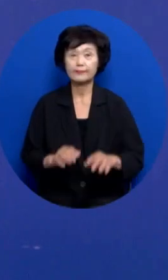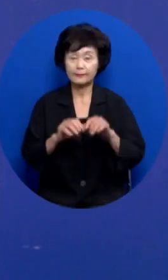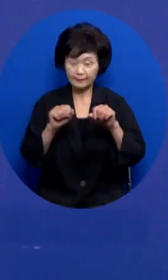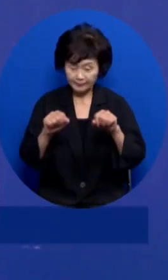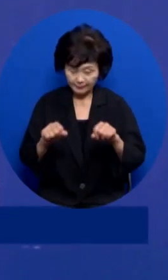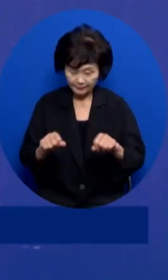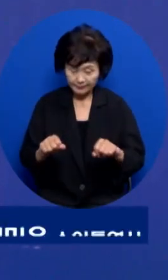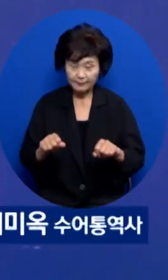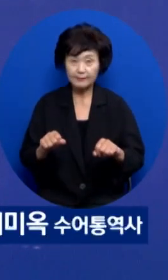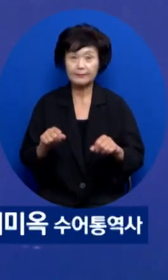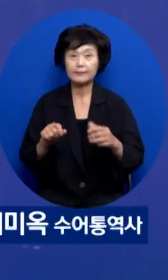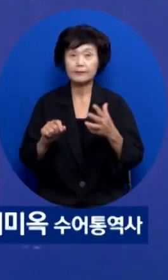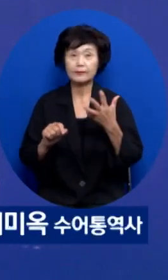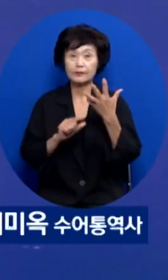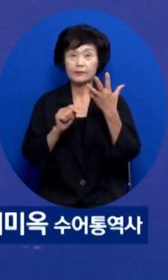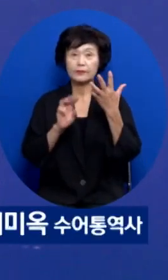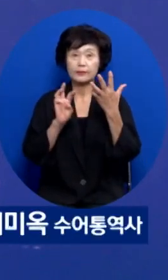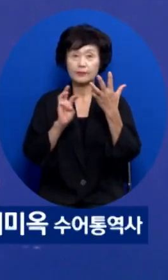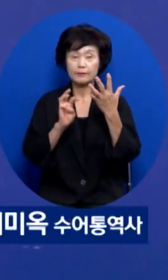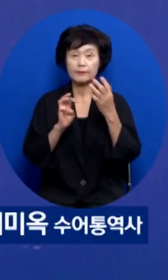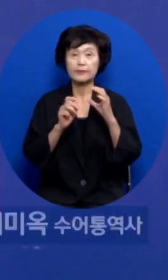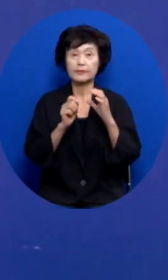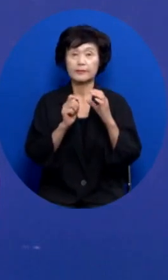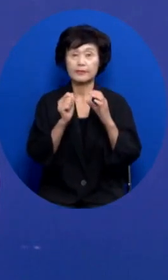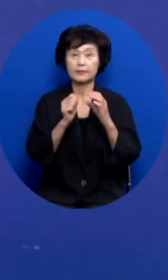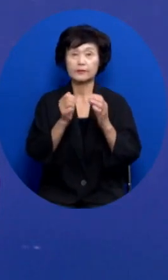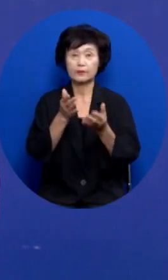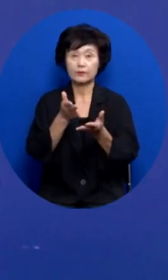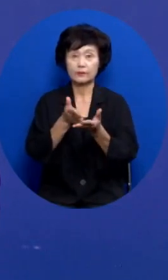시청자 여러분 안녕하십니까? 8월 30일 CTS 뉴스입니다.